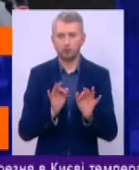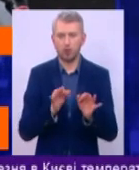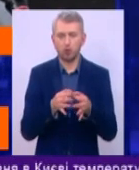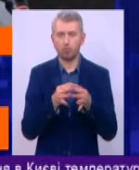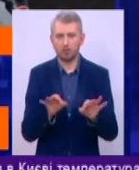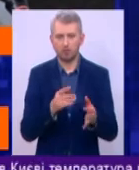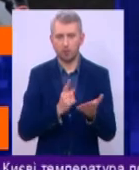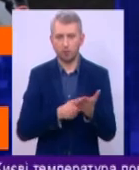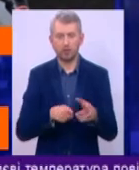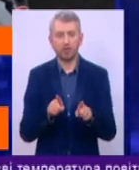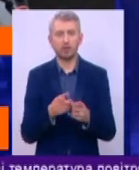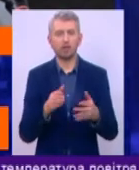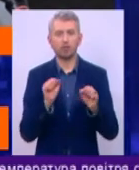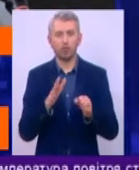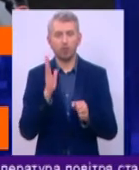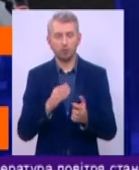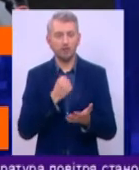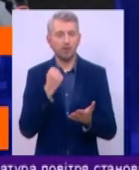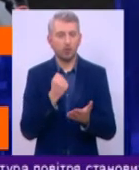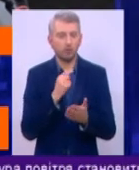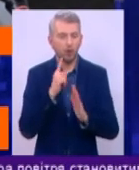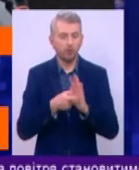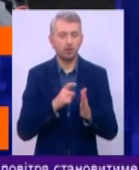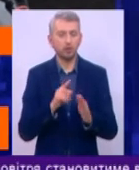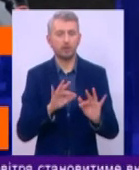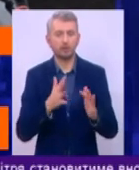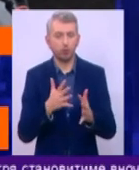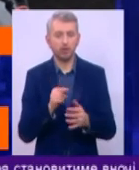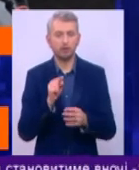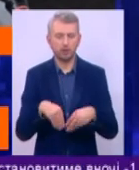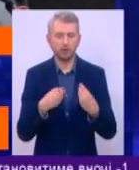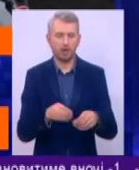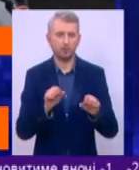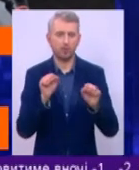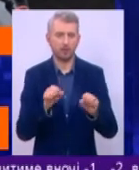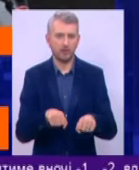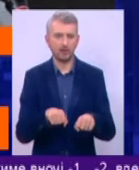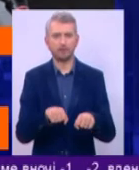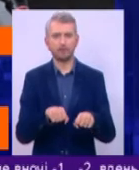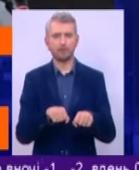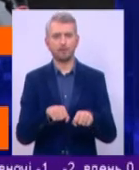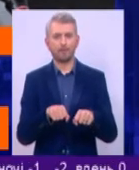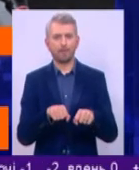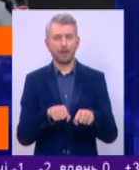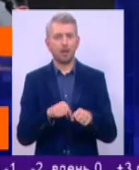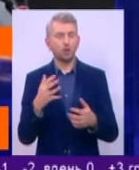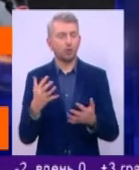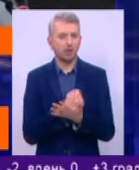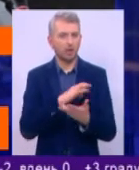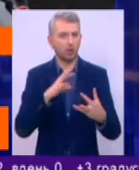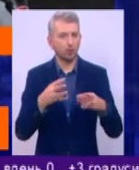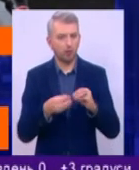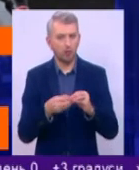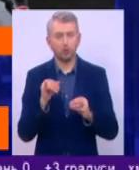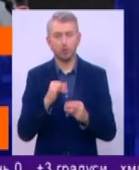допустимих, таких, з яких буде можливо встановити, що відбулося, вона надасть можливість досягти результату